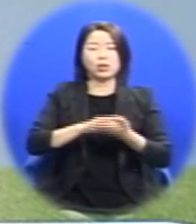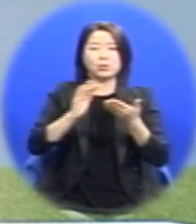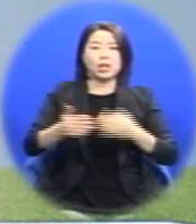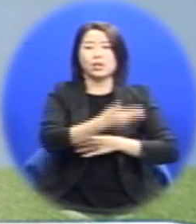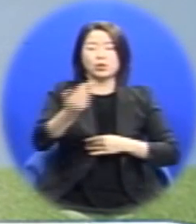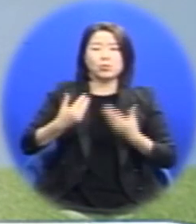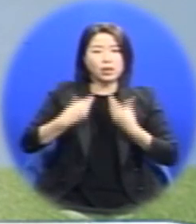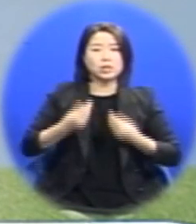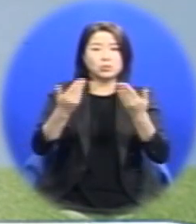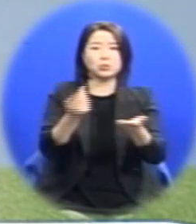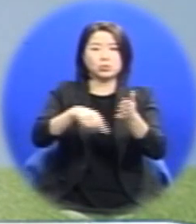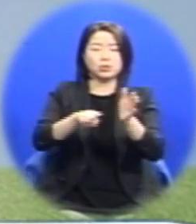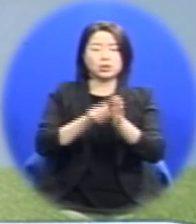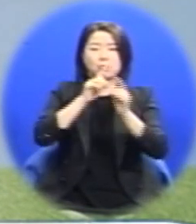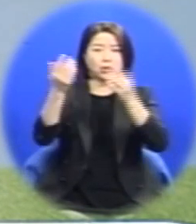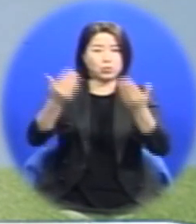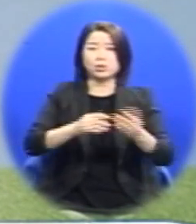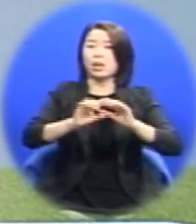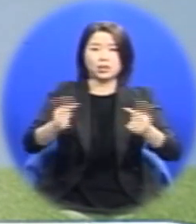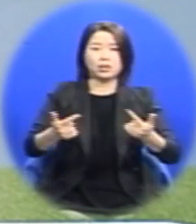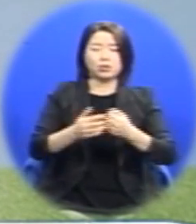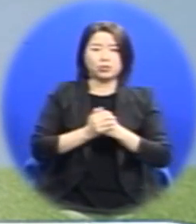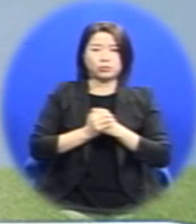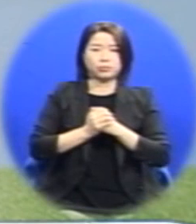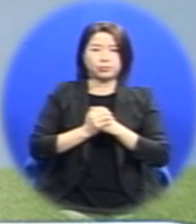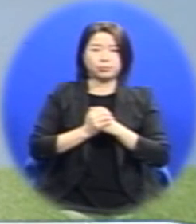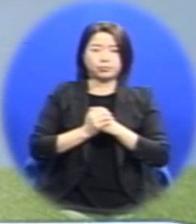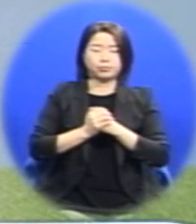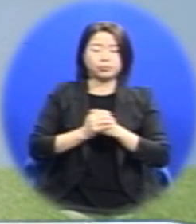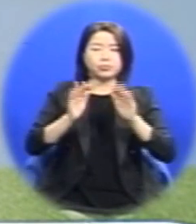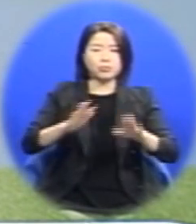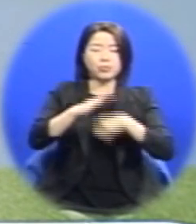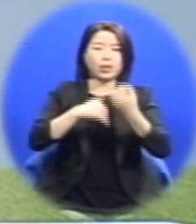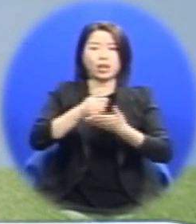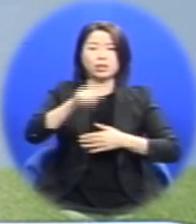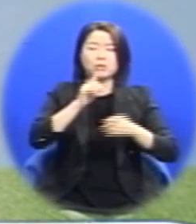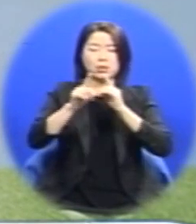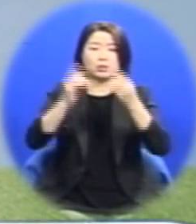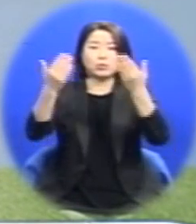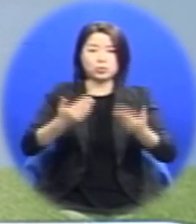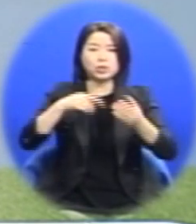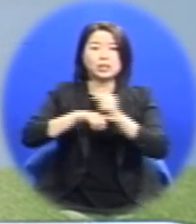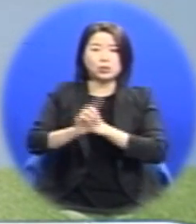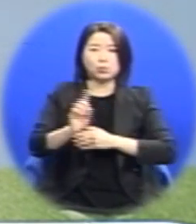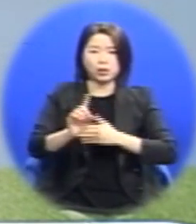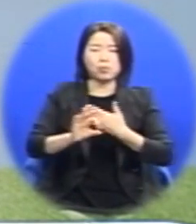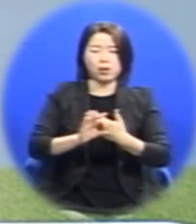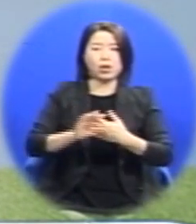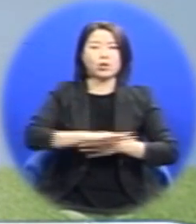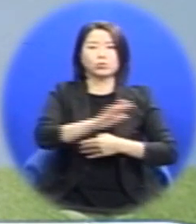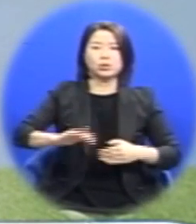여러분들에게 낙심을 주려고 이 말씀을 주신 것도 아니에요. 오늘 하나님이 이 말씀을 우리에게 주신 것은